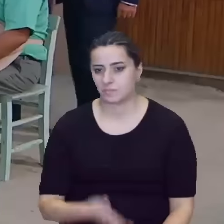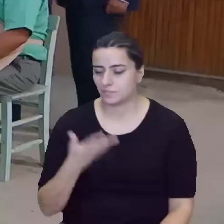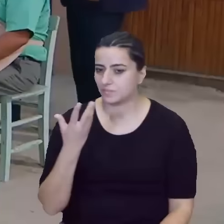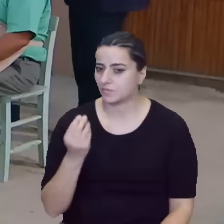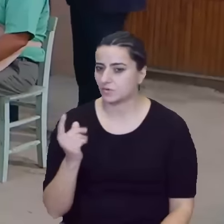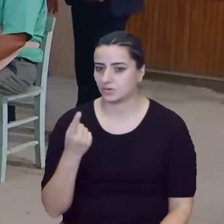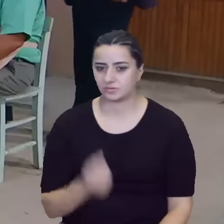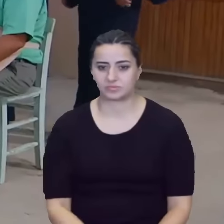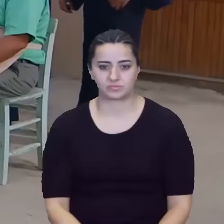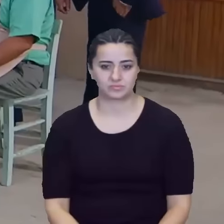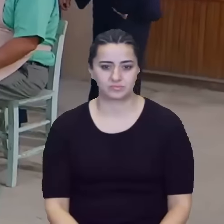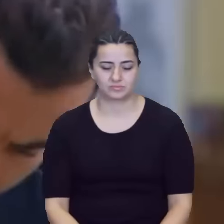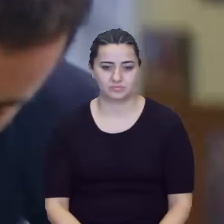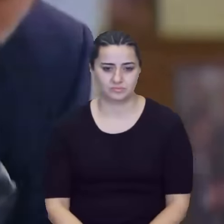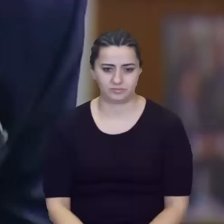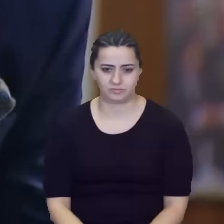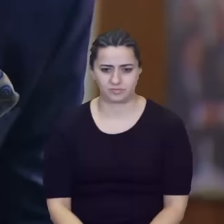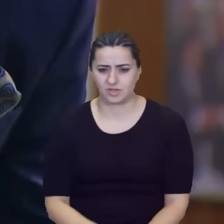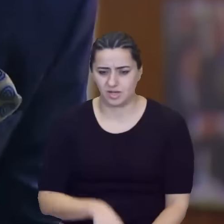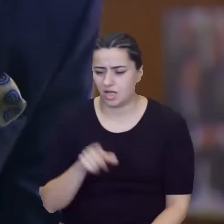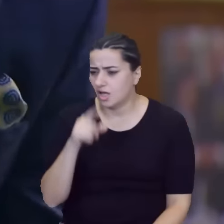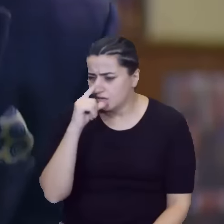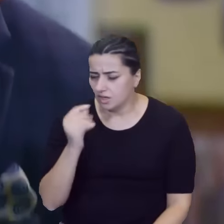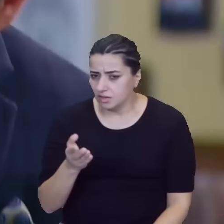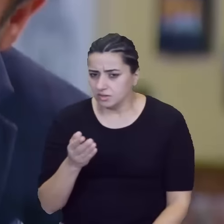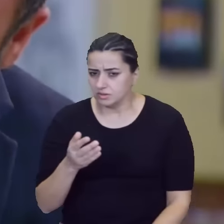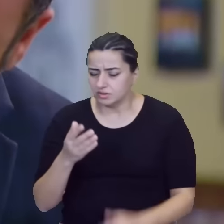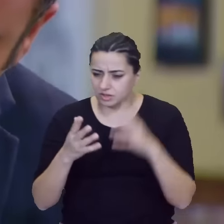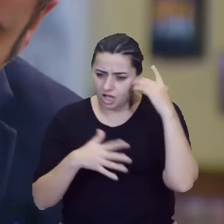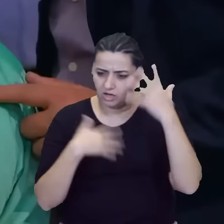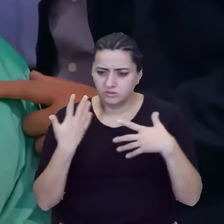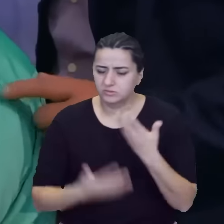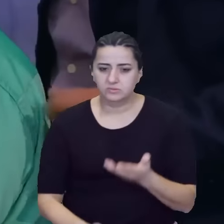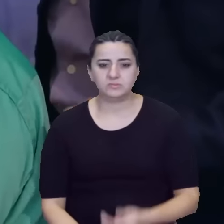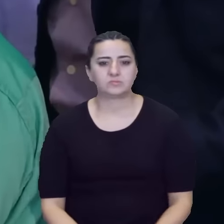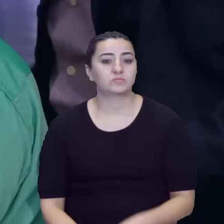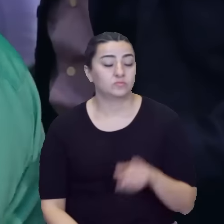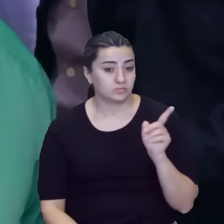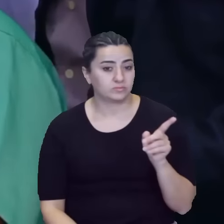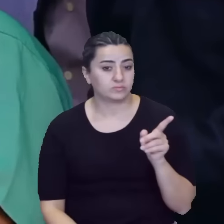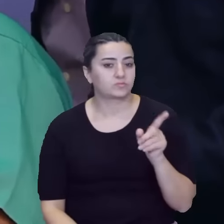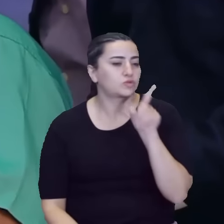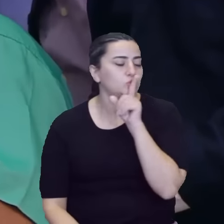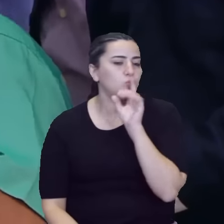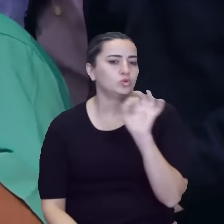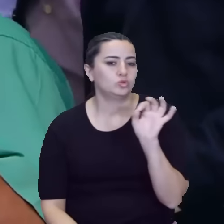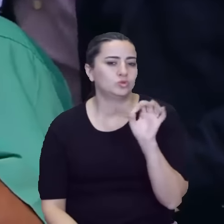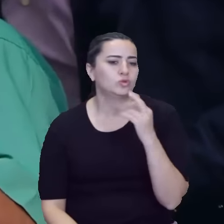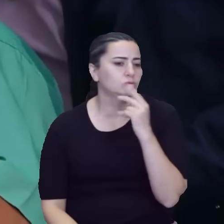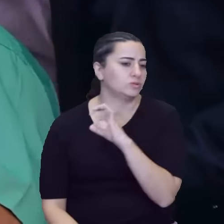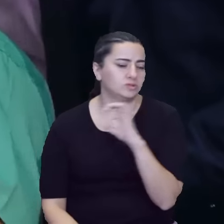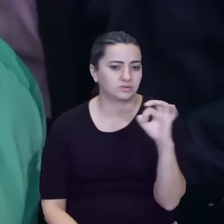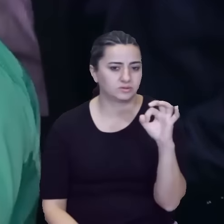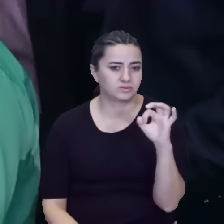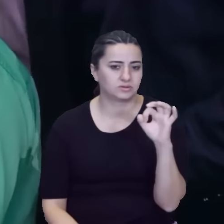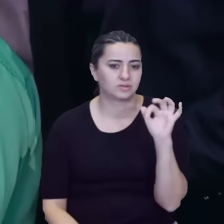ya, cins. Tabii. Kim bu ilkeli insan? Saç baş birbirine karışmış. Bu mu? Bu Susmuş. Hiç konuşmaz